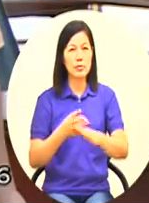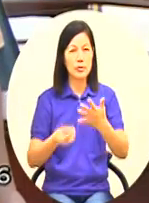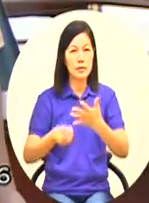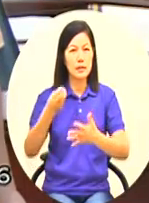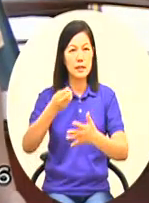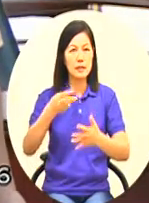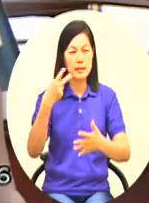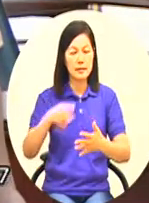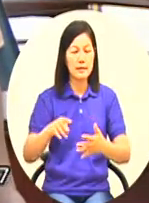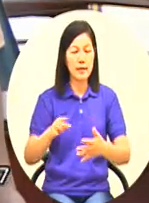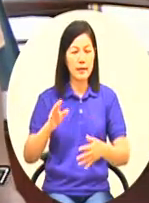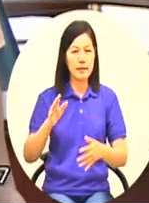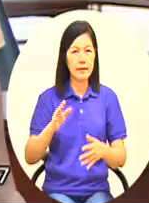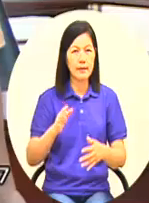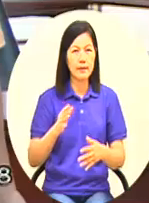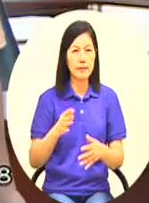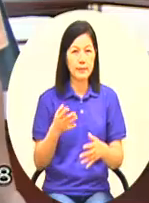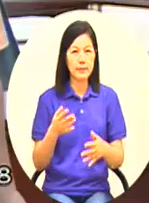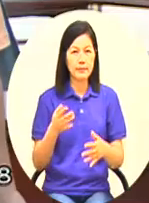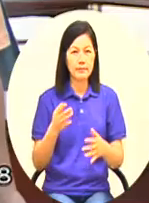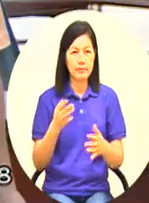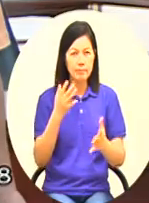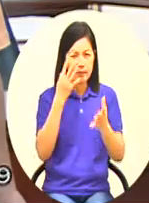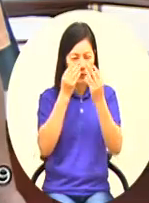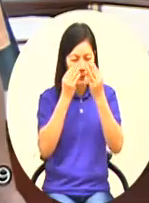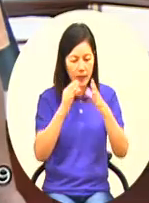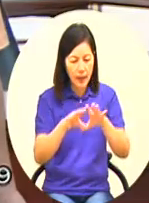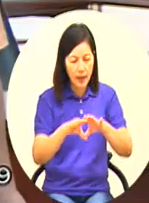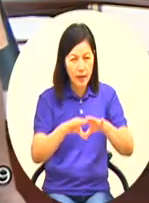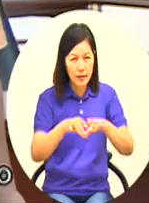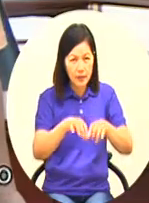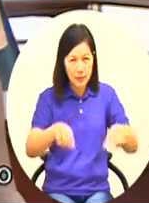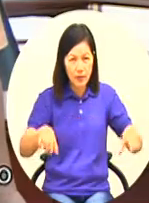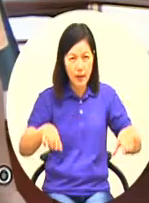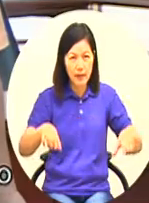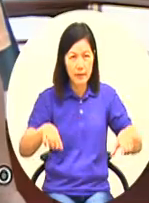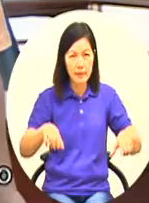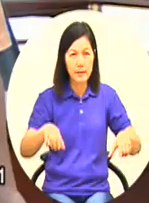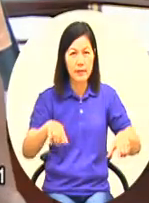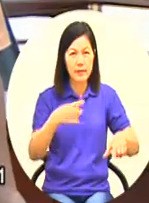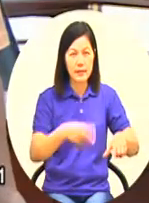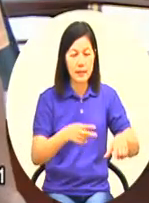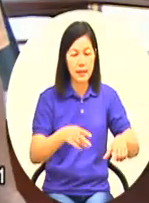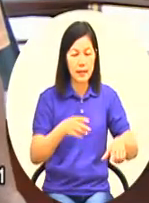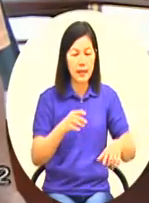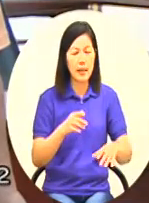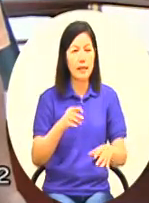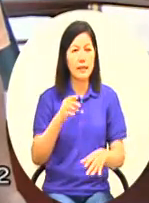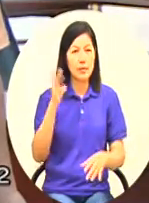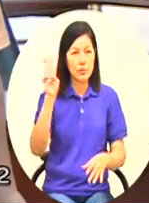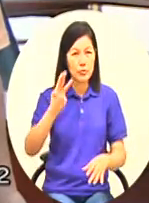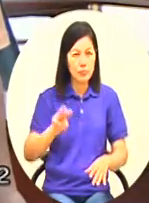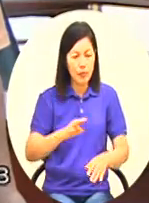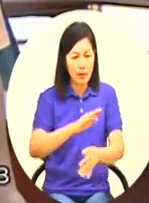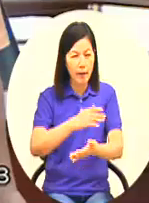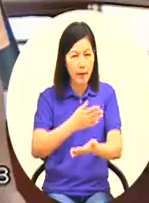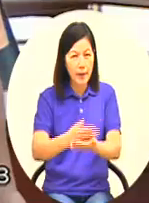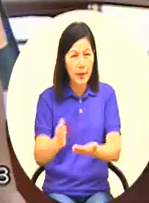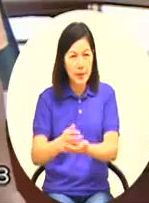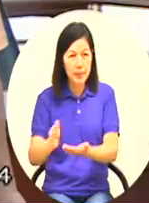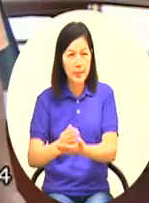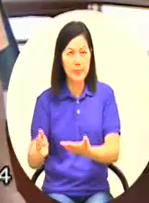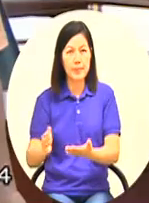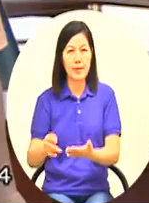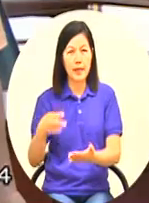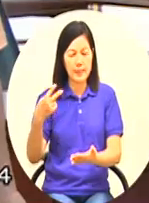暗供出来封起来。啊，事实稽查对不对？哦，会当逃犯犯罪的人咧，哦，会当，哦，去啦，停工